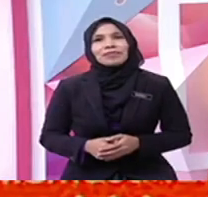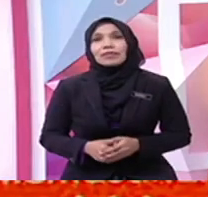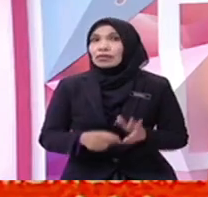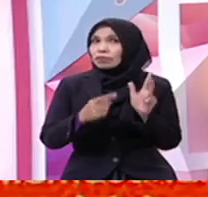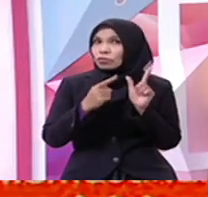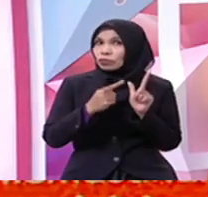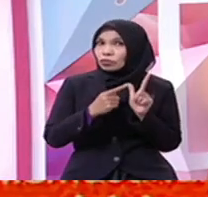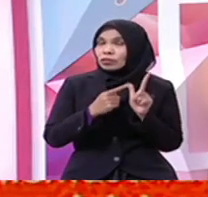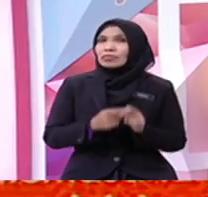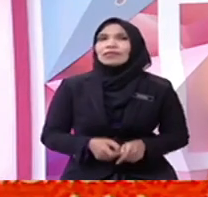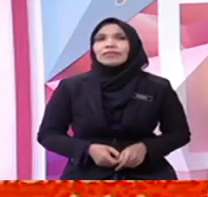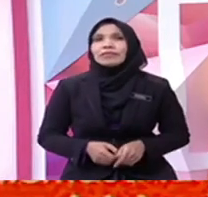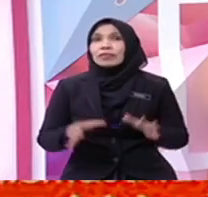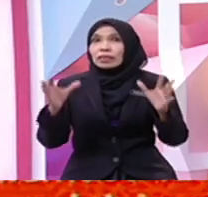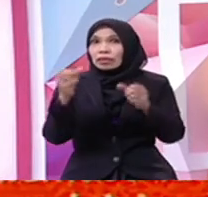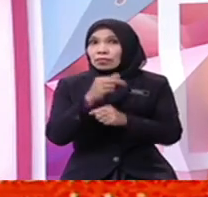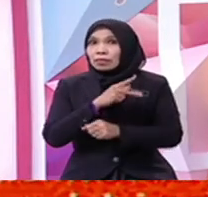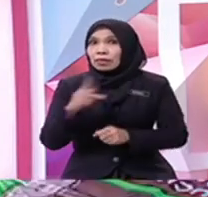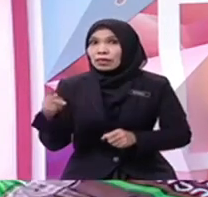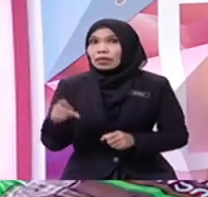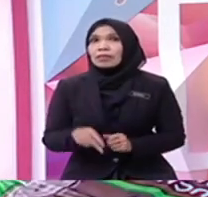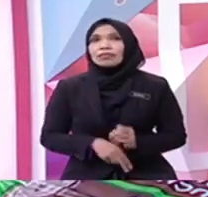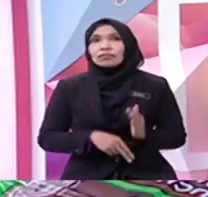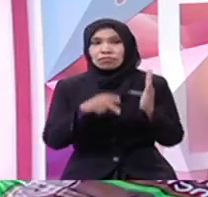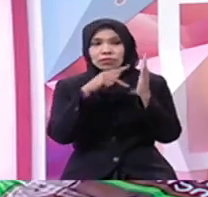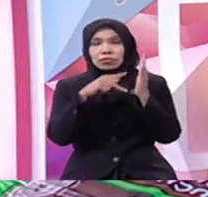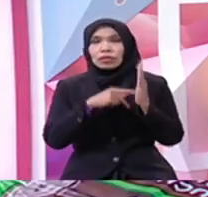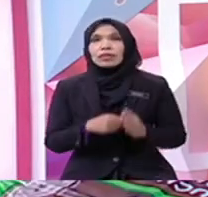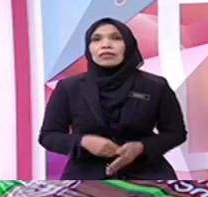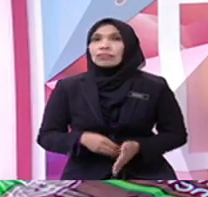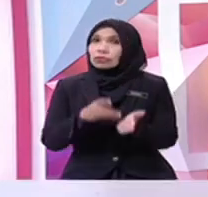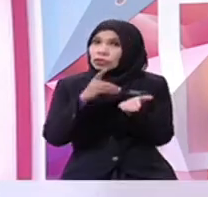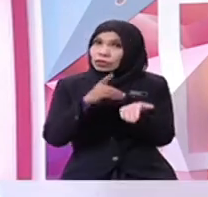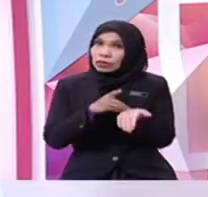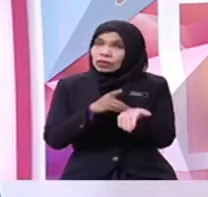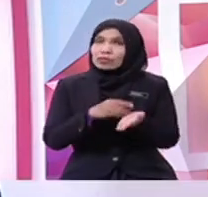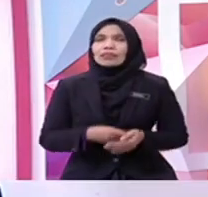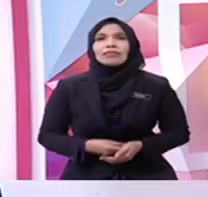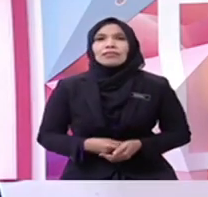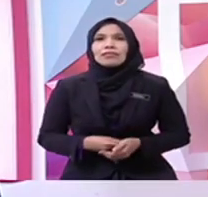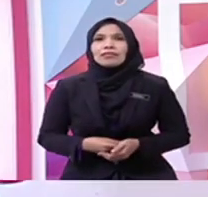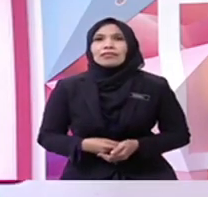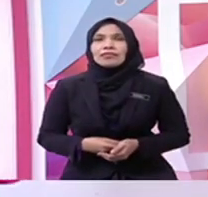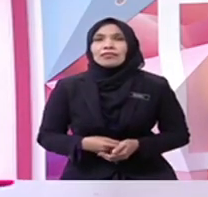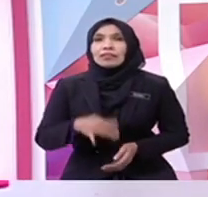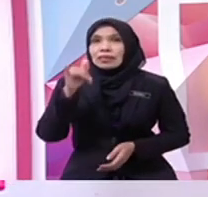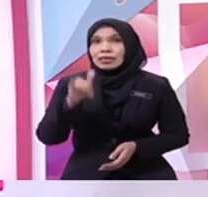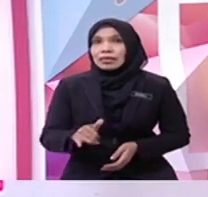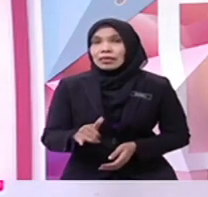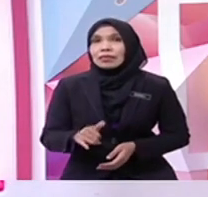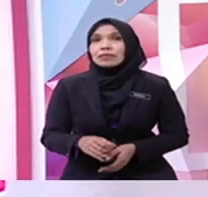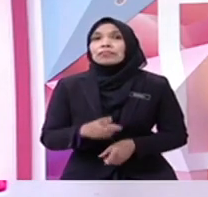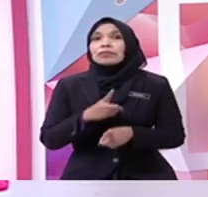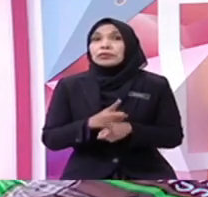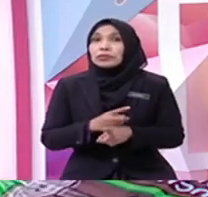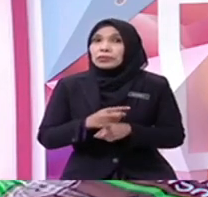Kenapa kita kini dapatkan pemeriksaan dokter supaya kalau kita Ade sakit body kesan awal dan boleh dicegah dari awal